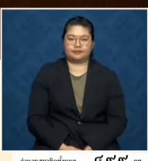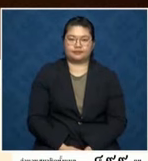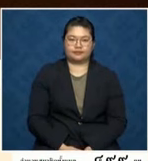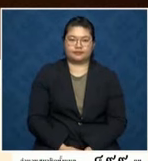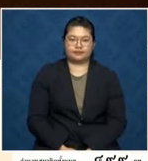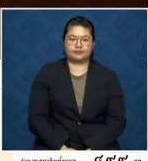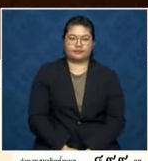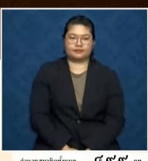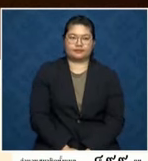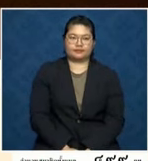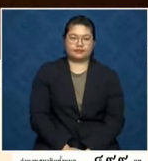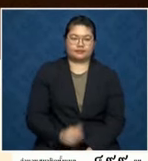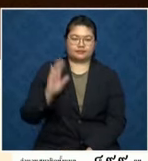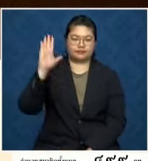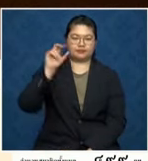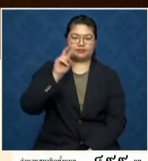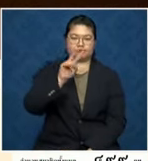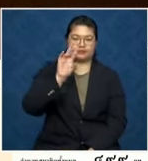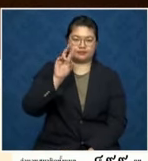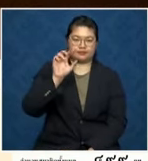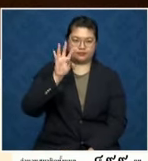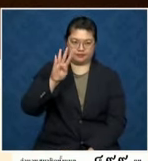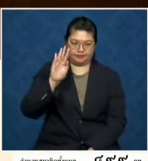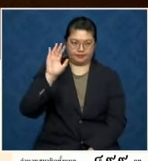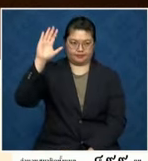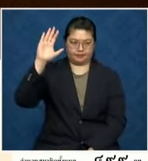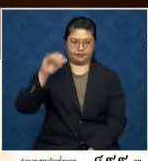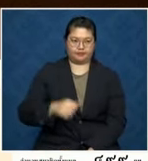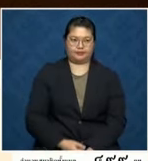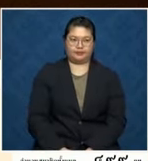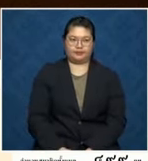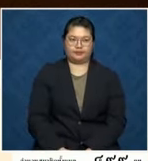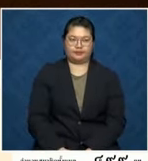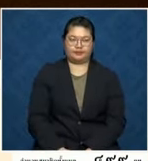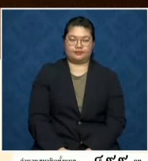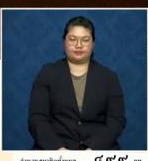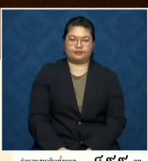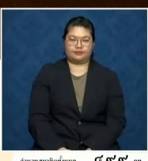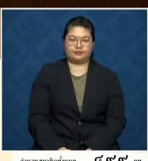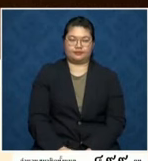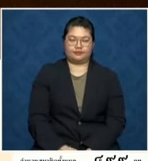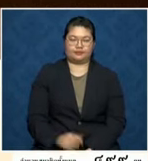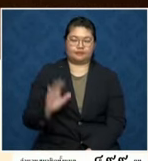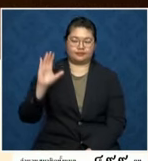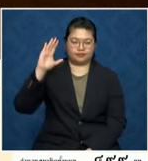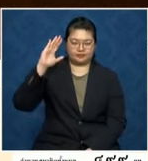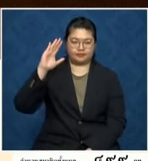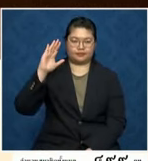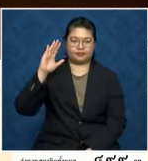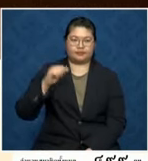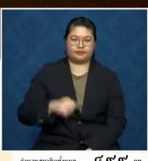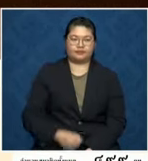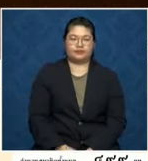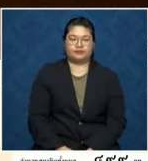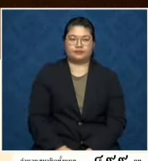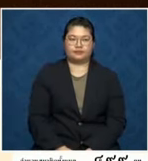แสดงได้เลยครับ ท่านประธานครับ274แสดงตนครับ ครับ 274 ผมพลตรีจุรพลบุญมาแสดงตนครับ